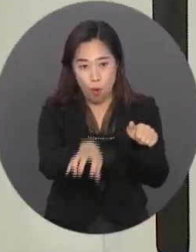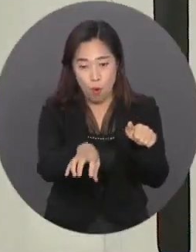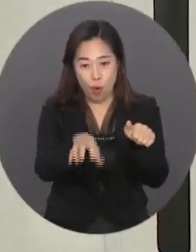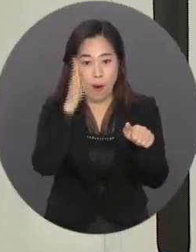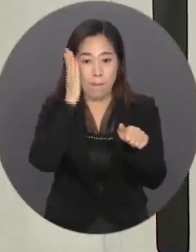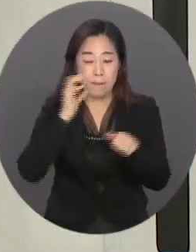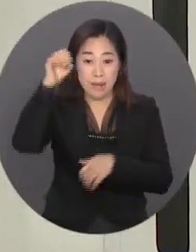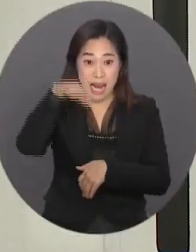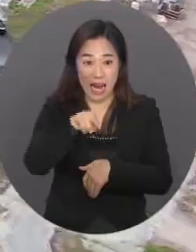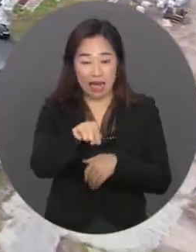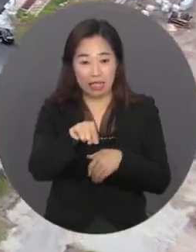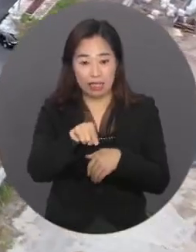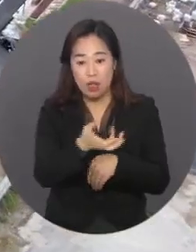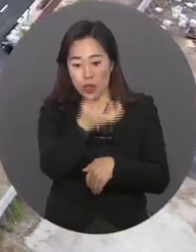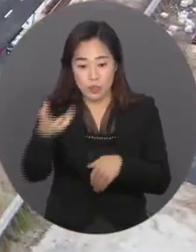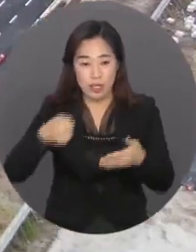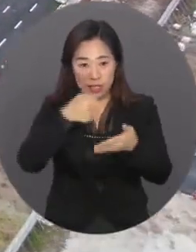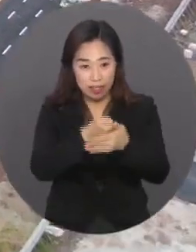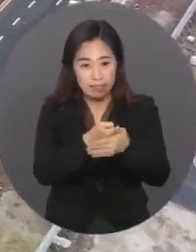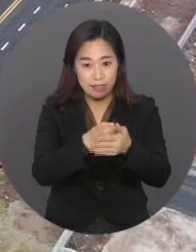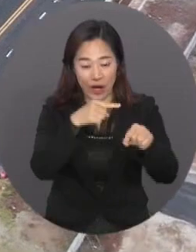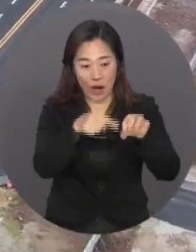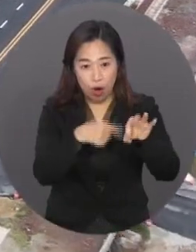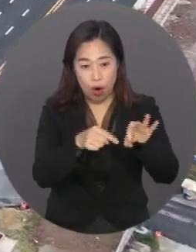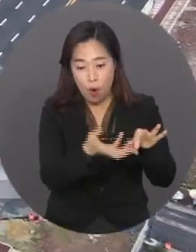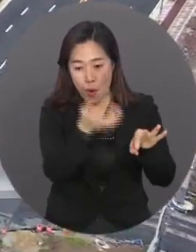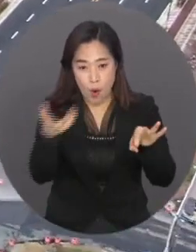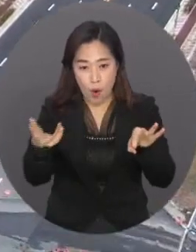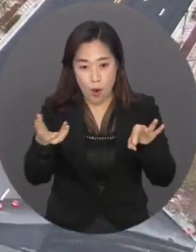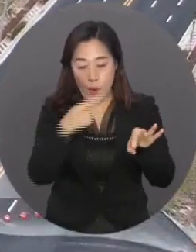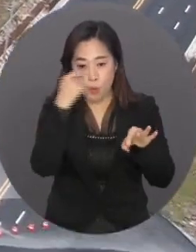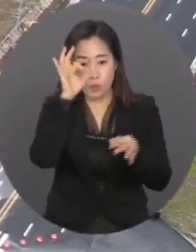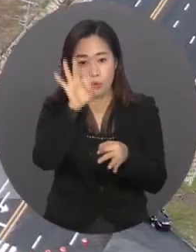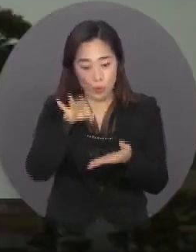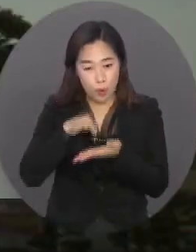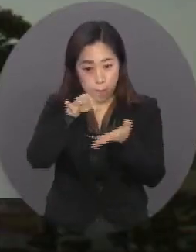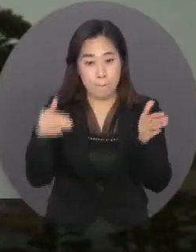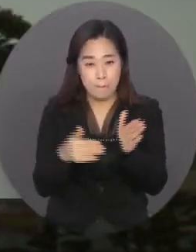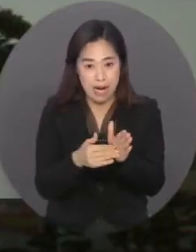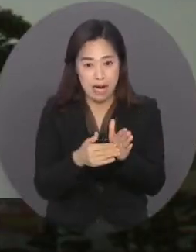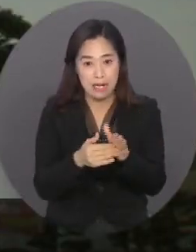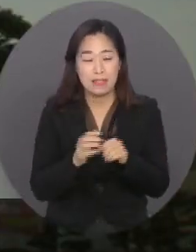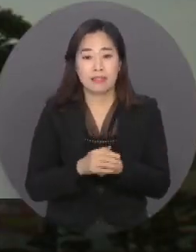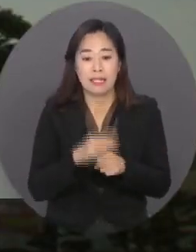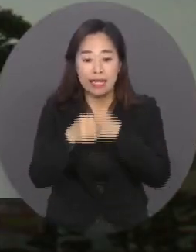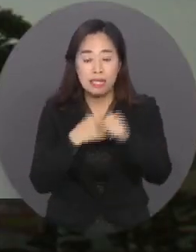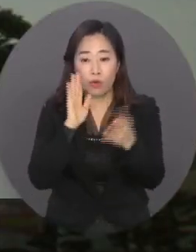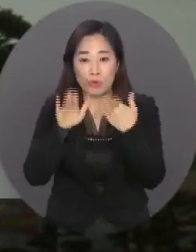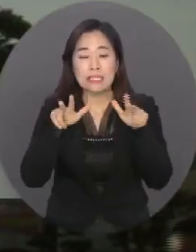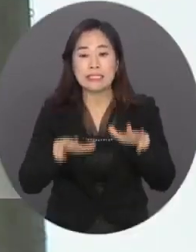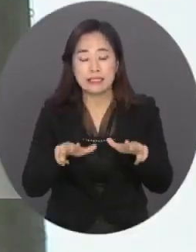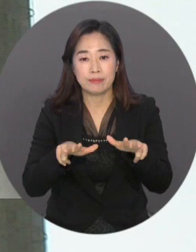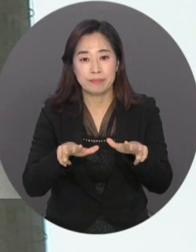국가산단으로 이전이 확정됐고 금호타이어가 이전 부지 계약 보증금을 납부하기도 했습니다. 하지만 그로부터 1년이 다